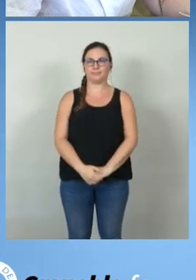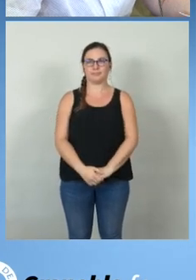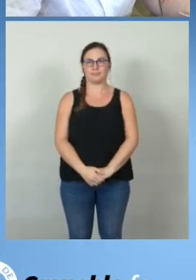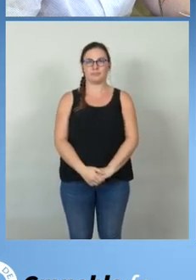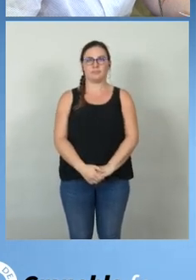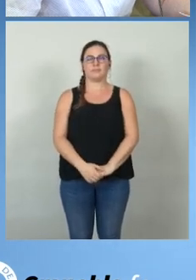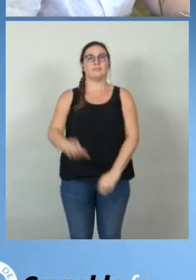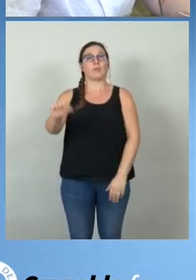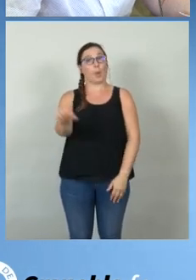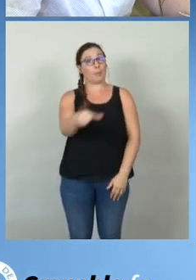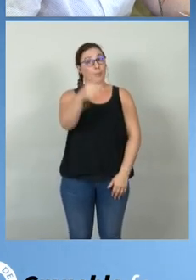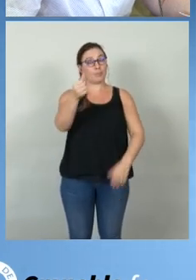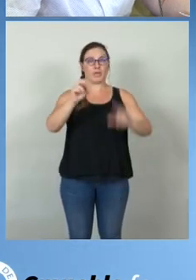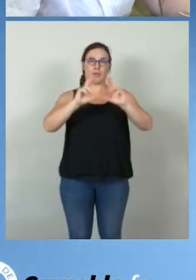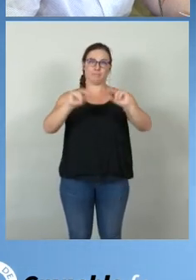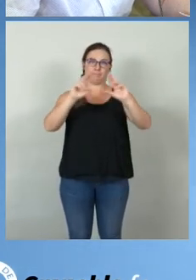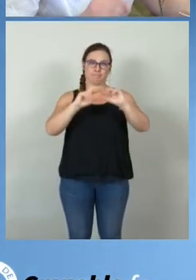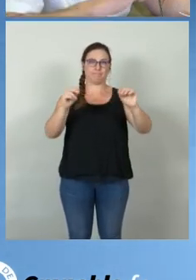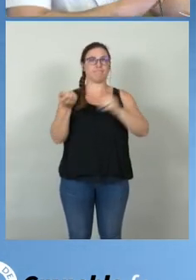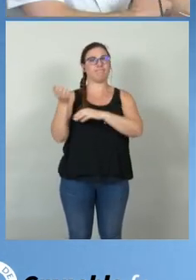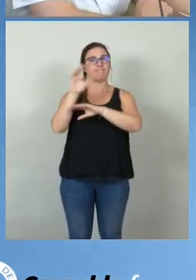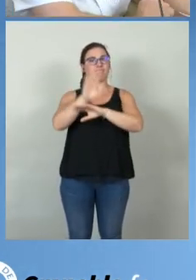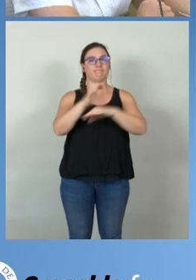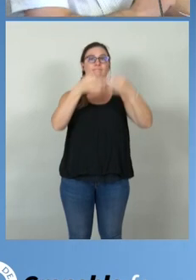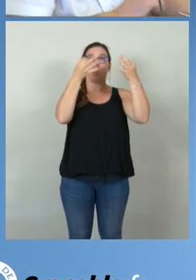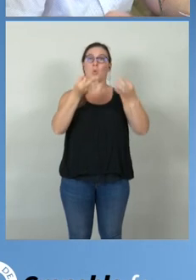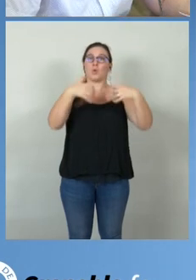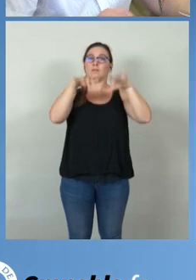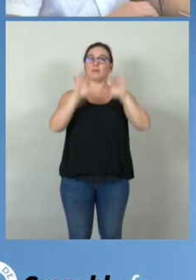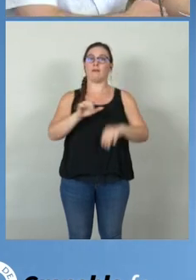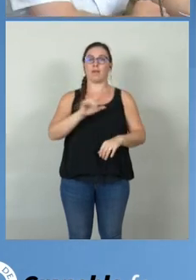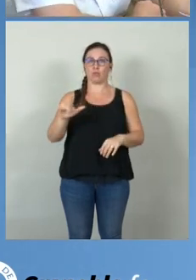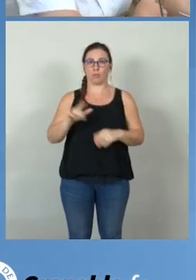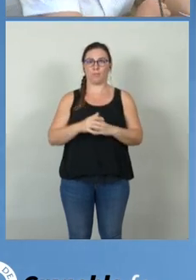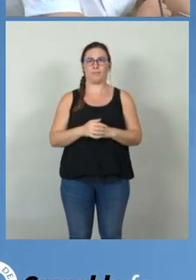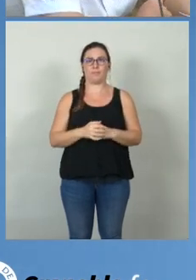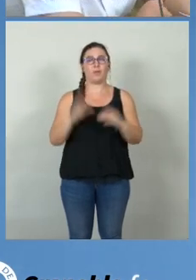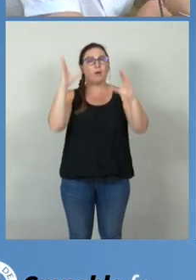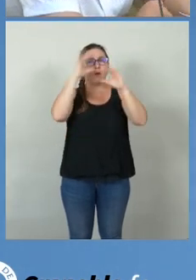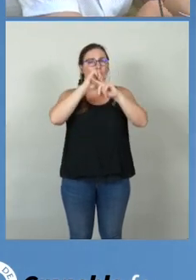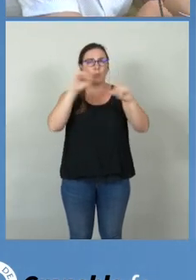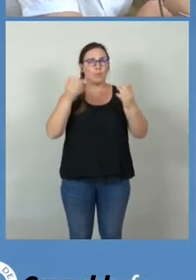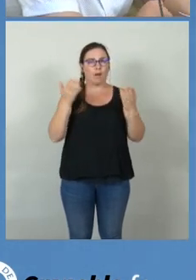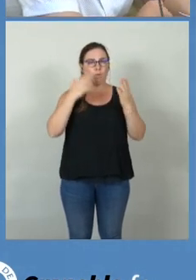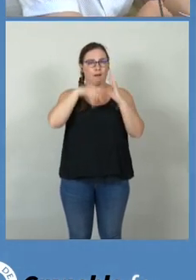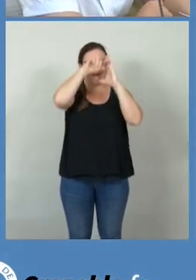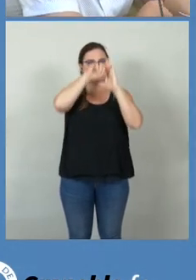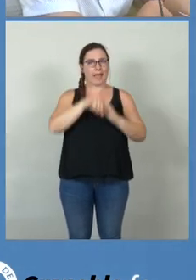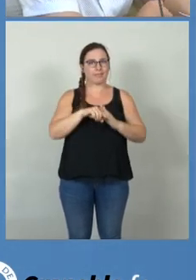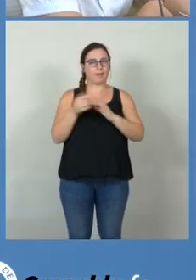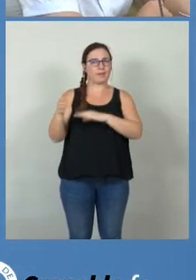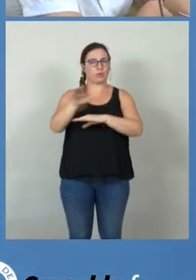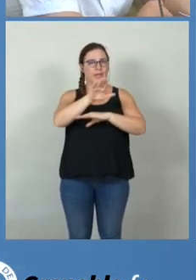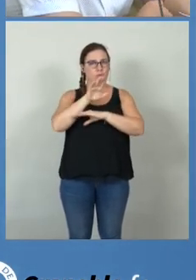concernant d'abord la présentation du compte administratif de 2022 je rappelle que le cadre de cette présentation